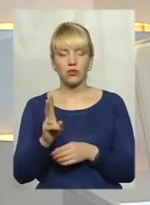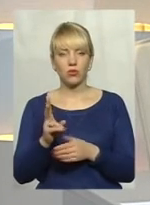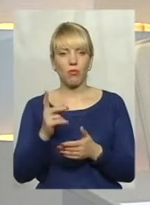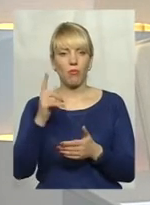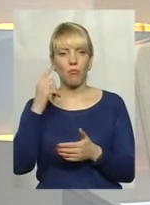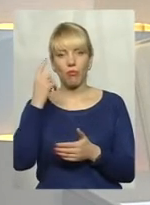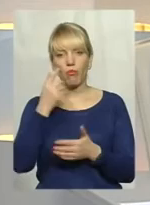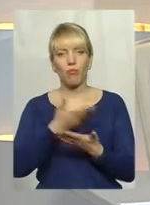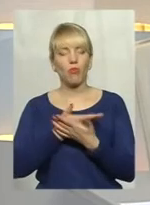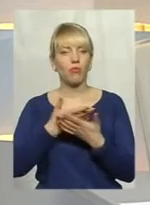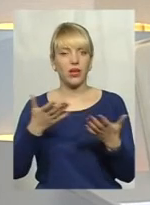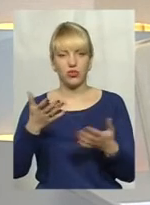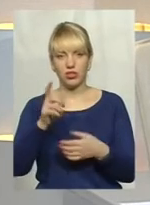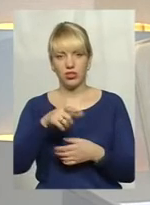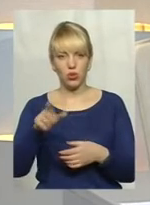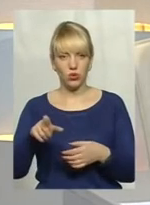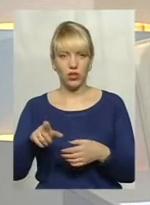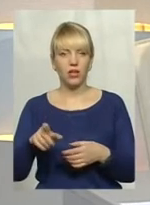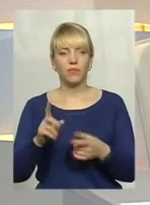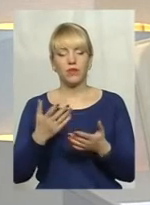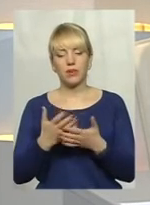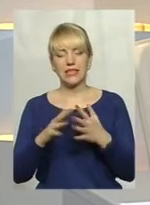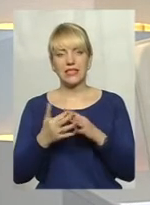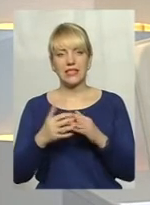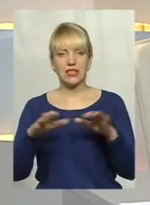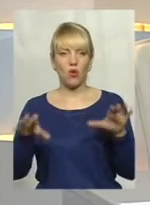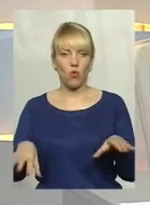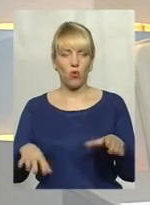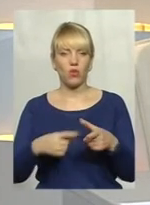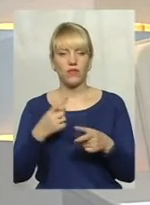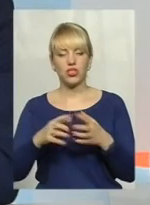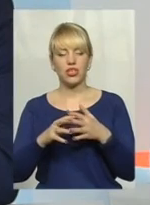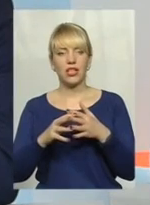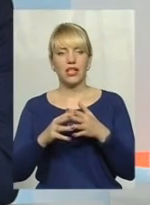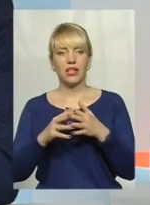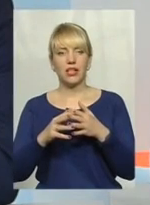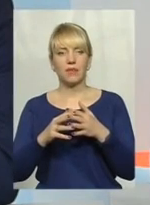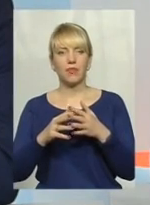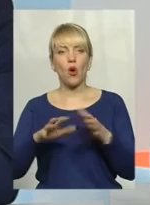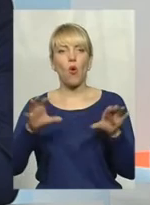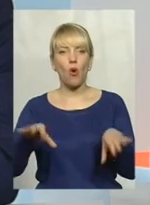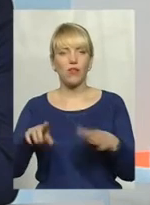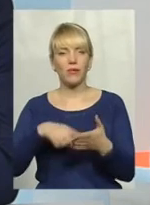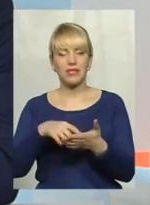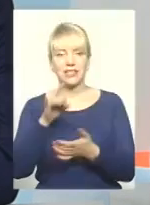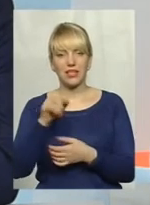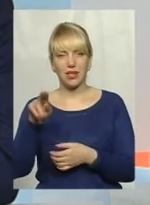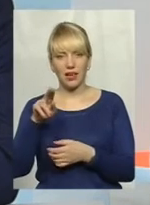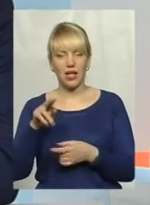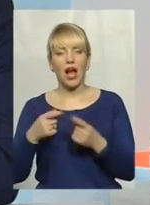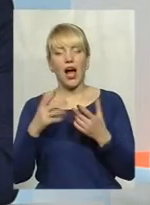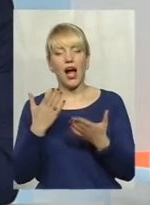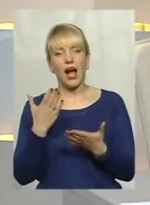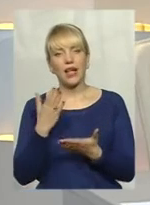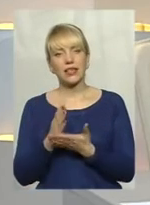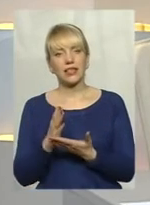публічних осіб, які були свого часу чи то головами сільських рад, чи то головами міських рад, але чимало з'явилося,